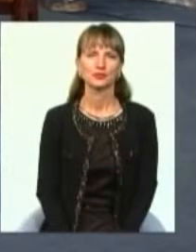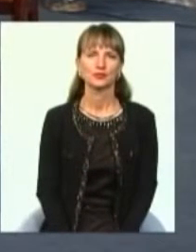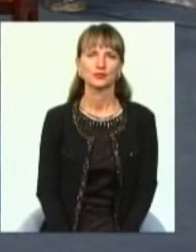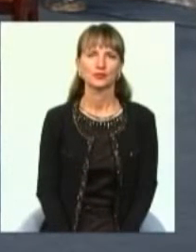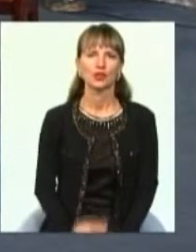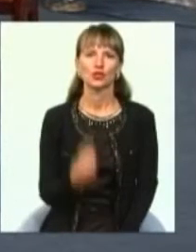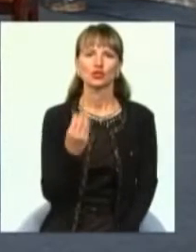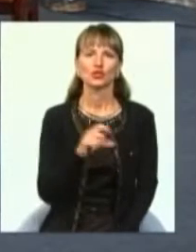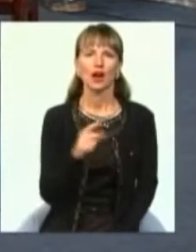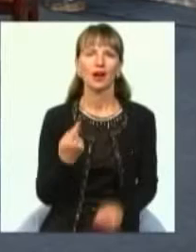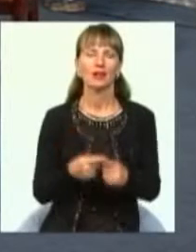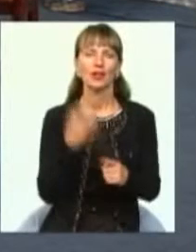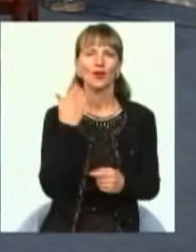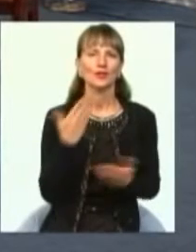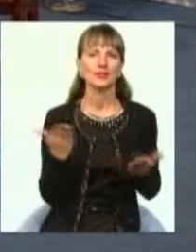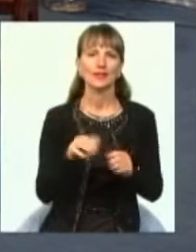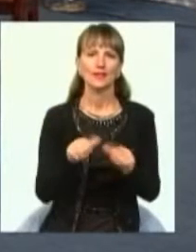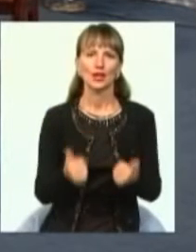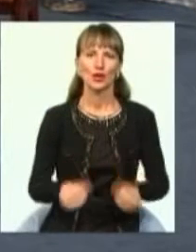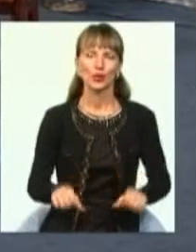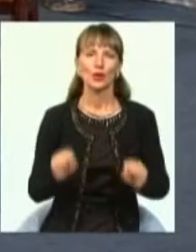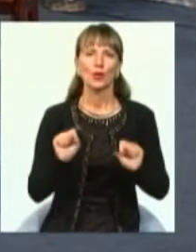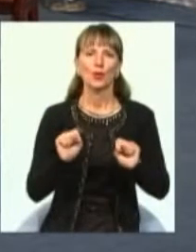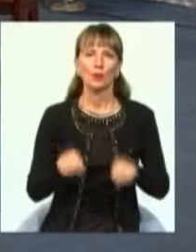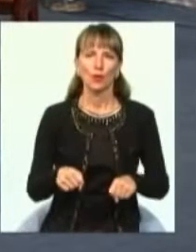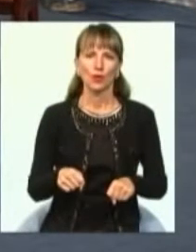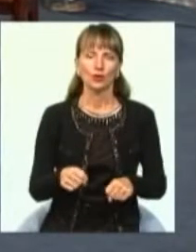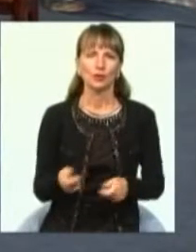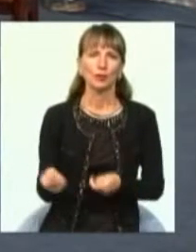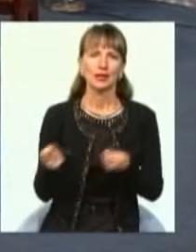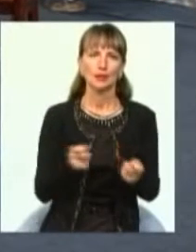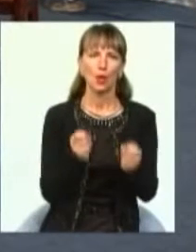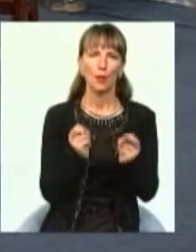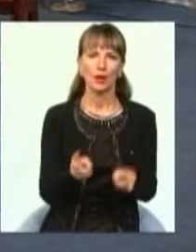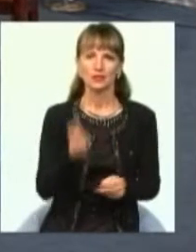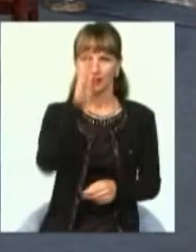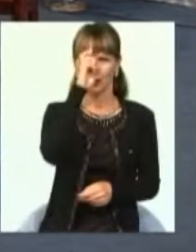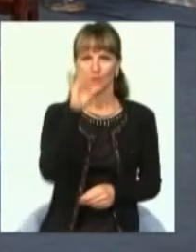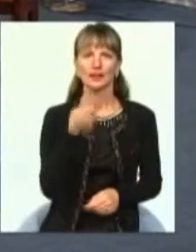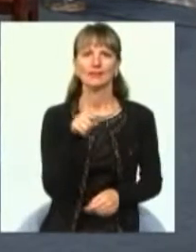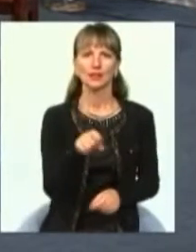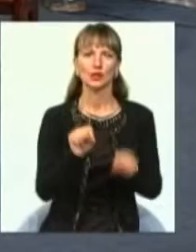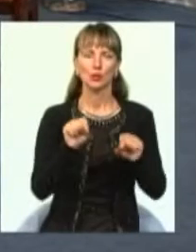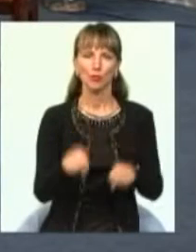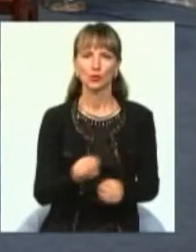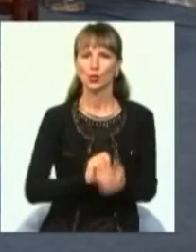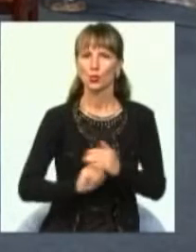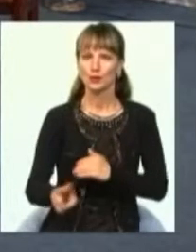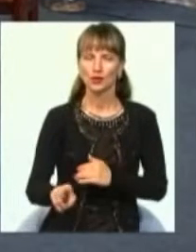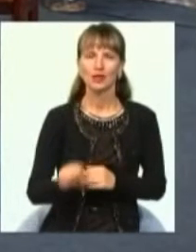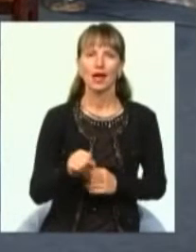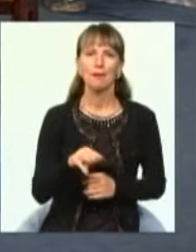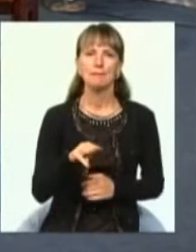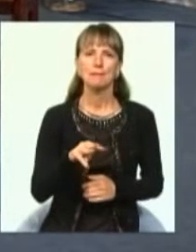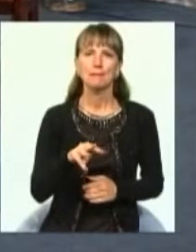Це шах, це коли якась фігурка може, ну, загрожує, так, королю, угу. І він може втекти. А мат – це вже тоді, коли